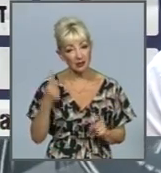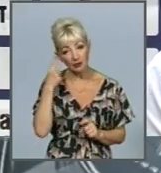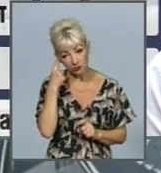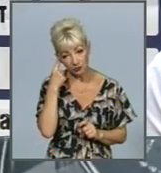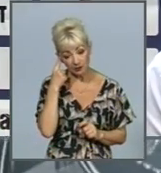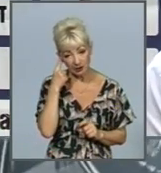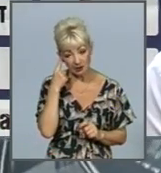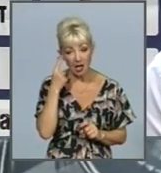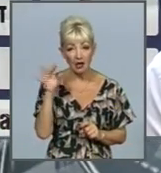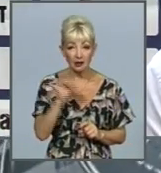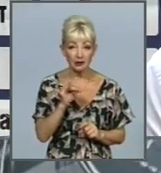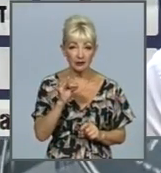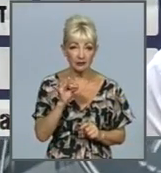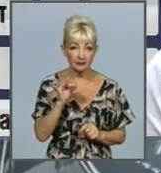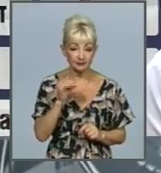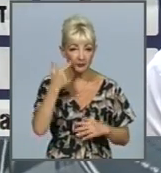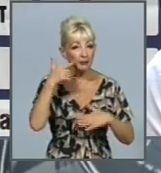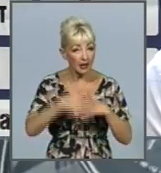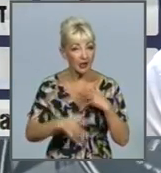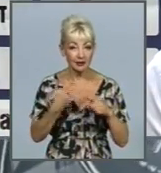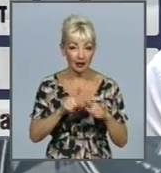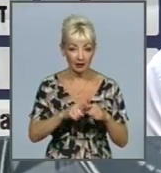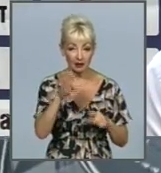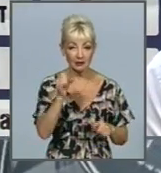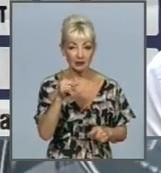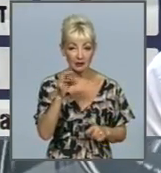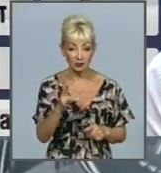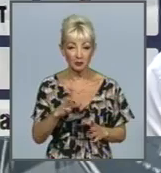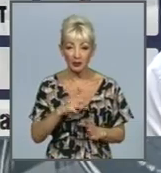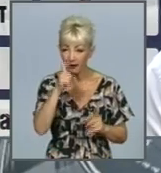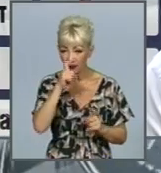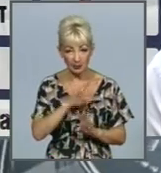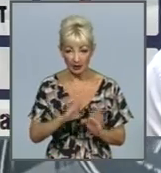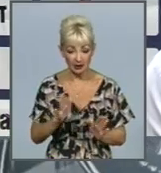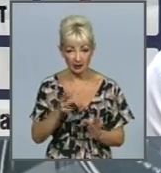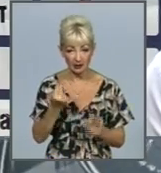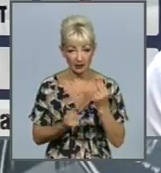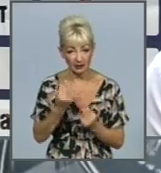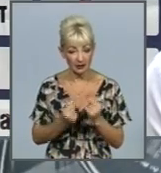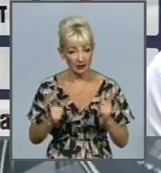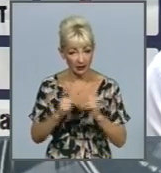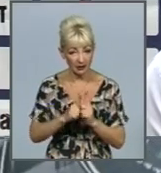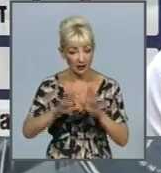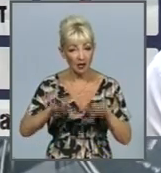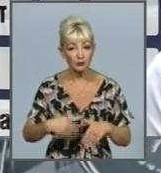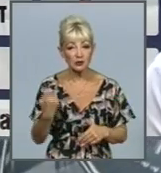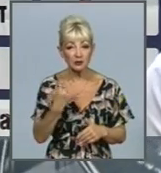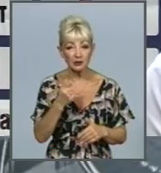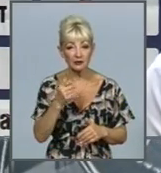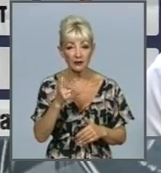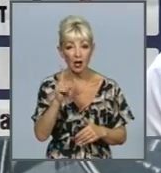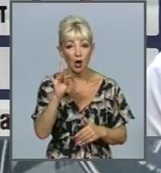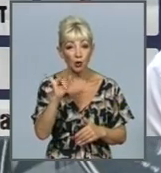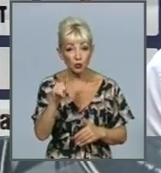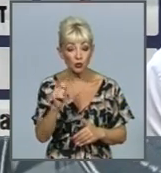проанализировать этот сезон. Все-таки были неплохие игры, были после первого круга на первом